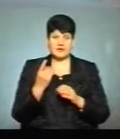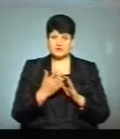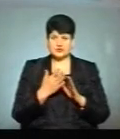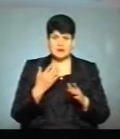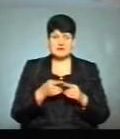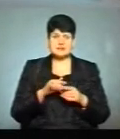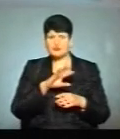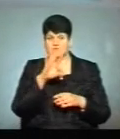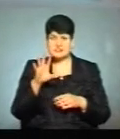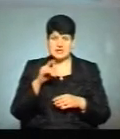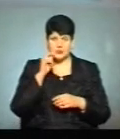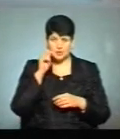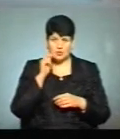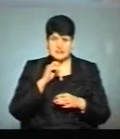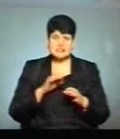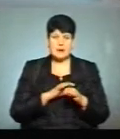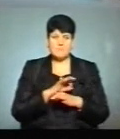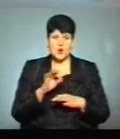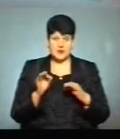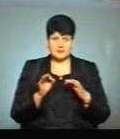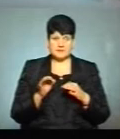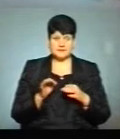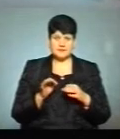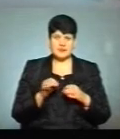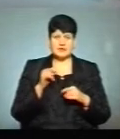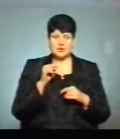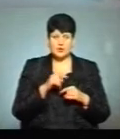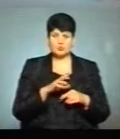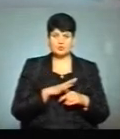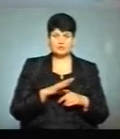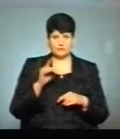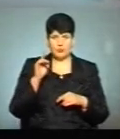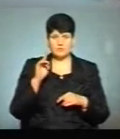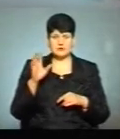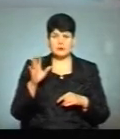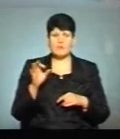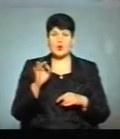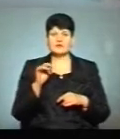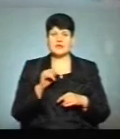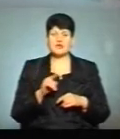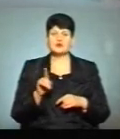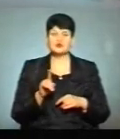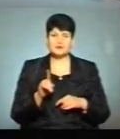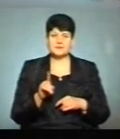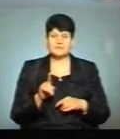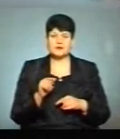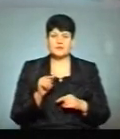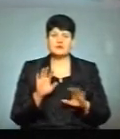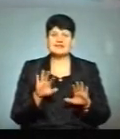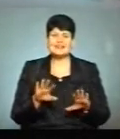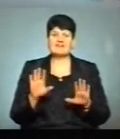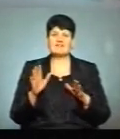був загально всеукраїнський проект, знаєте, і ньому популяризувалось про те, що у тих випадках,